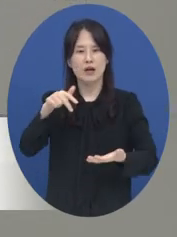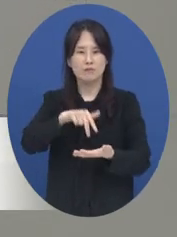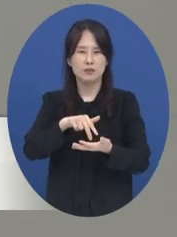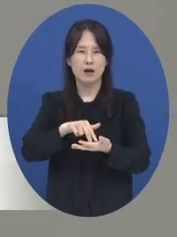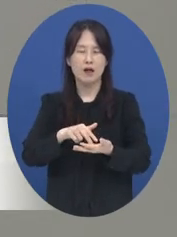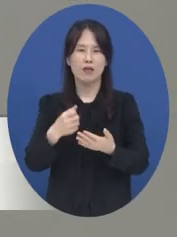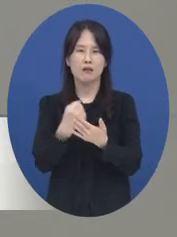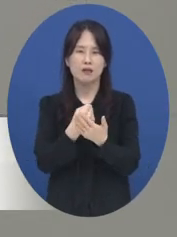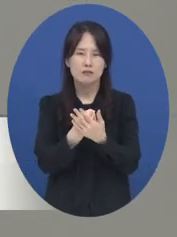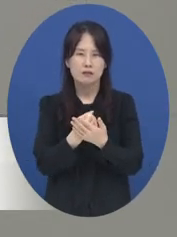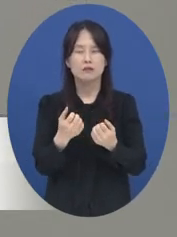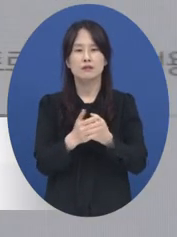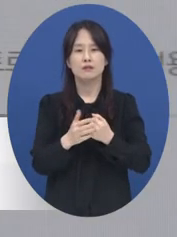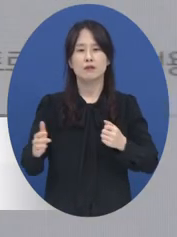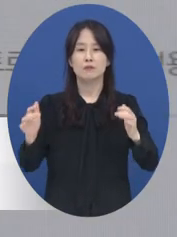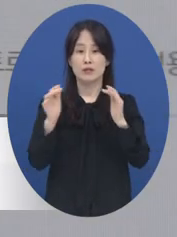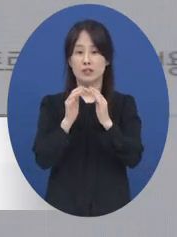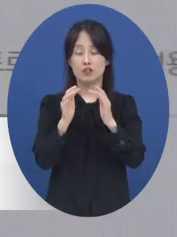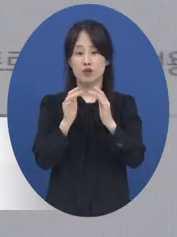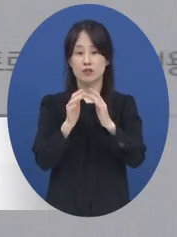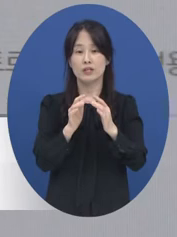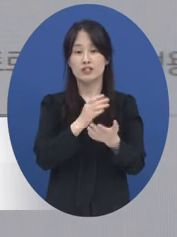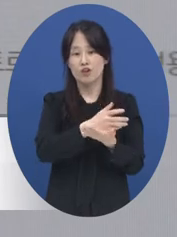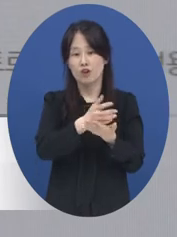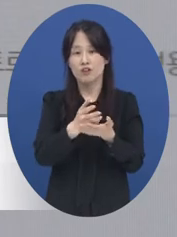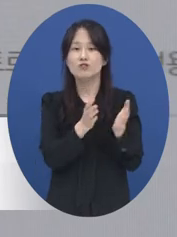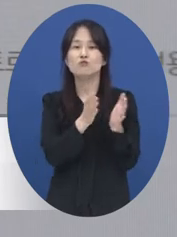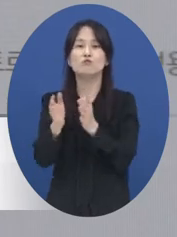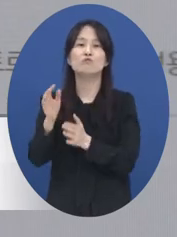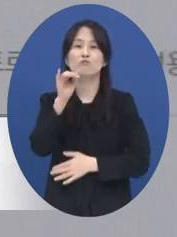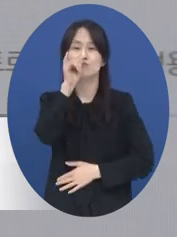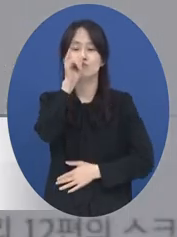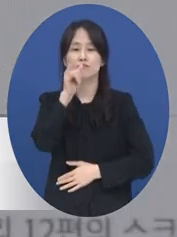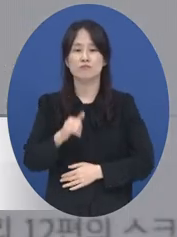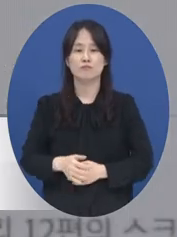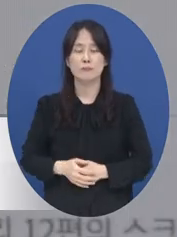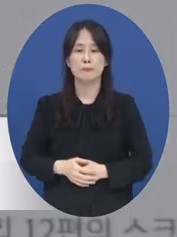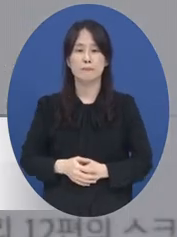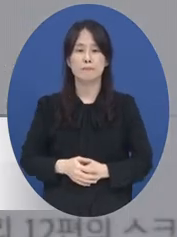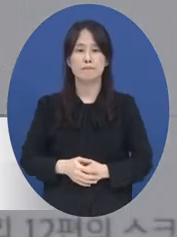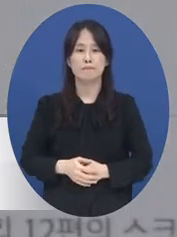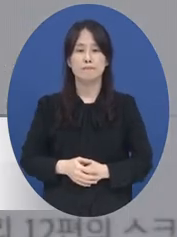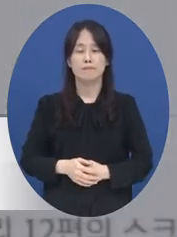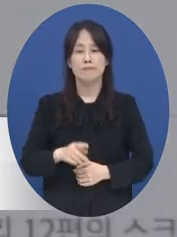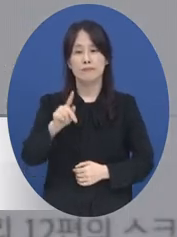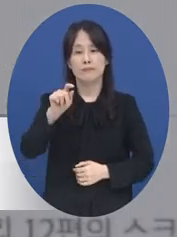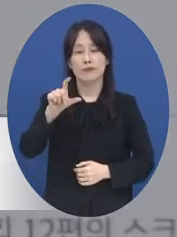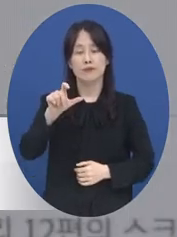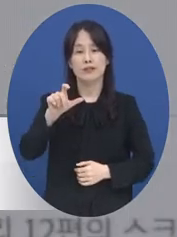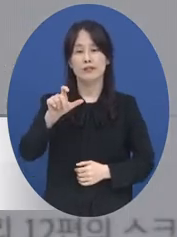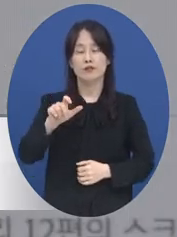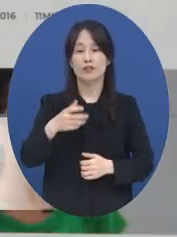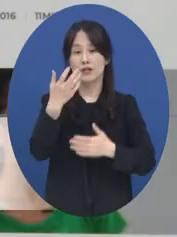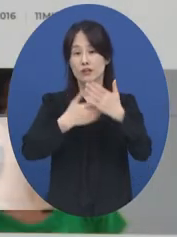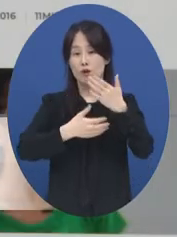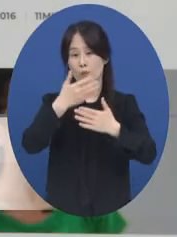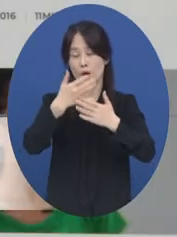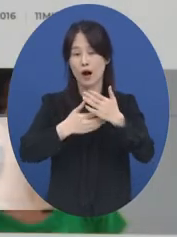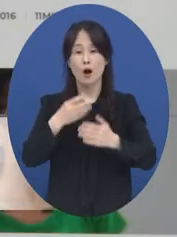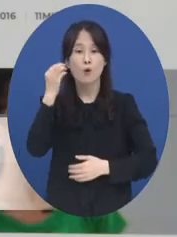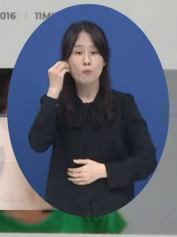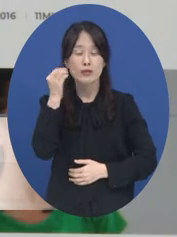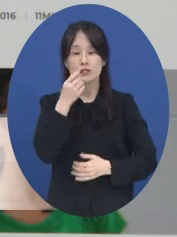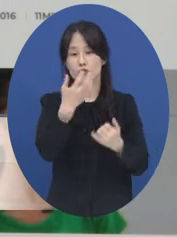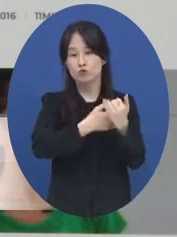제한된 만큼 온라인 콘텐츠는 다양하게 준비되어 있습니다. 모두 15편이 DMZ 영화제